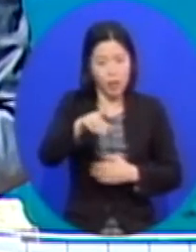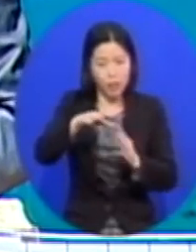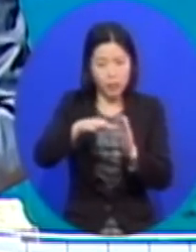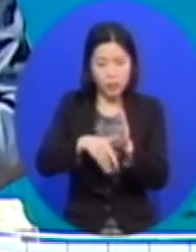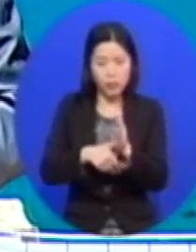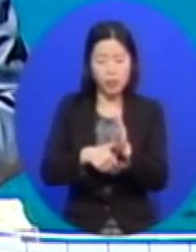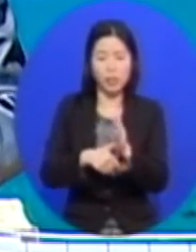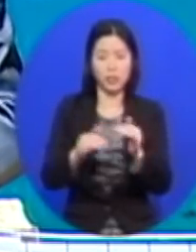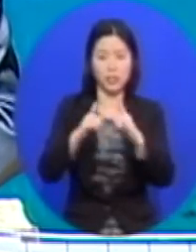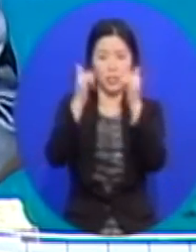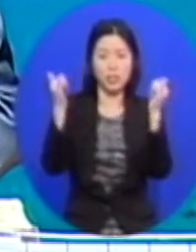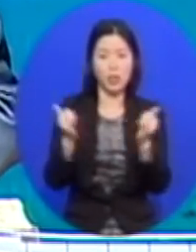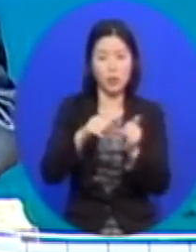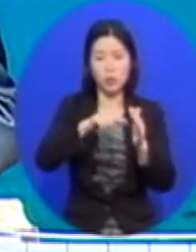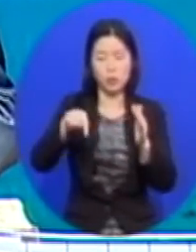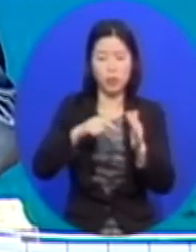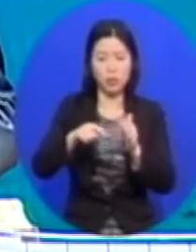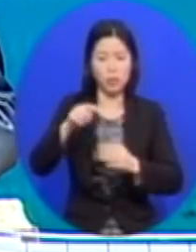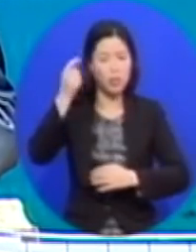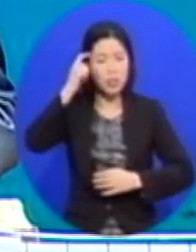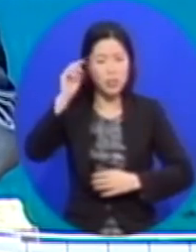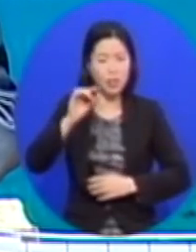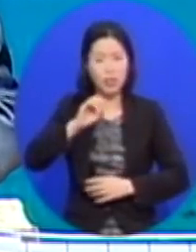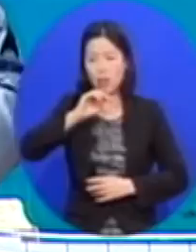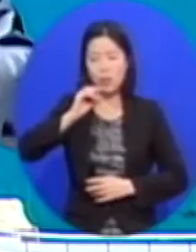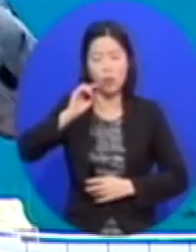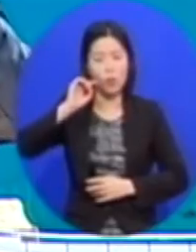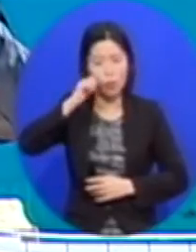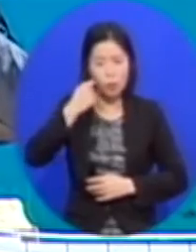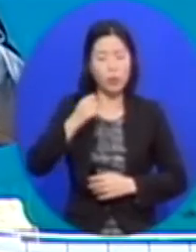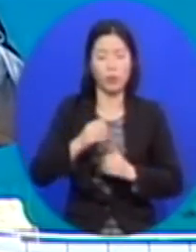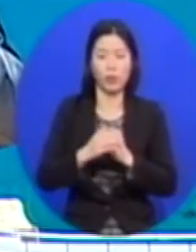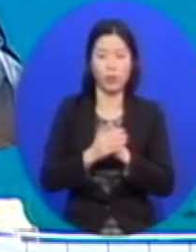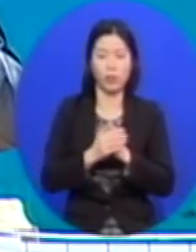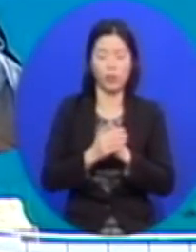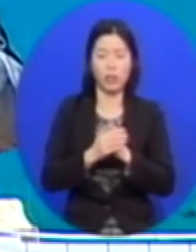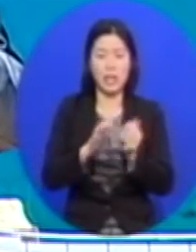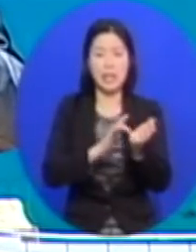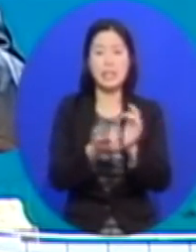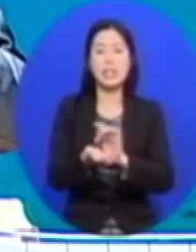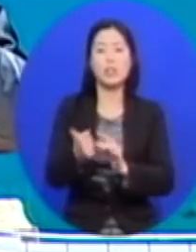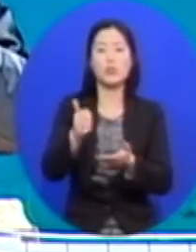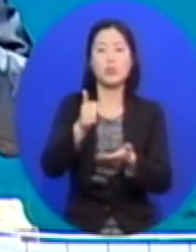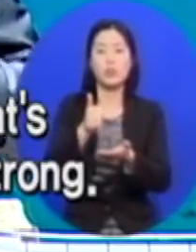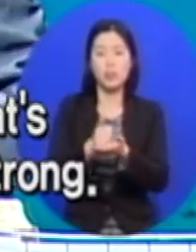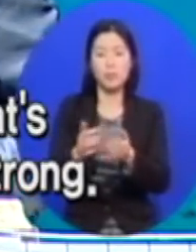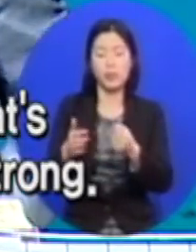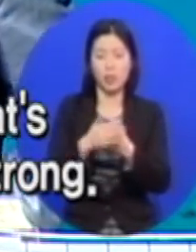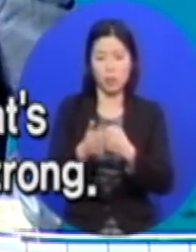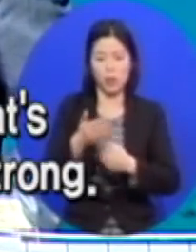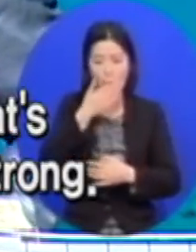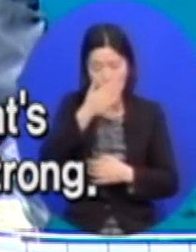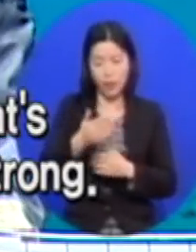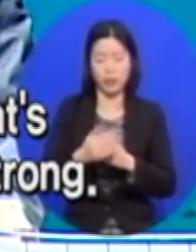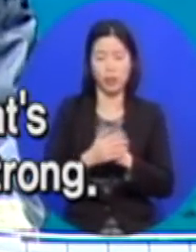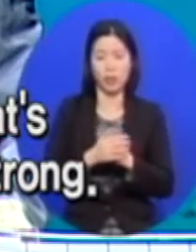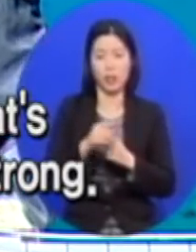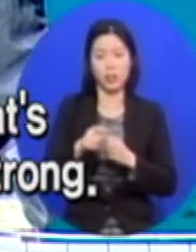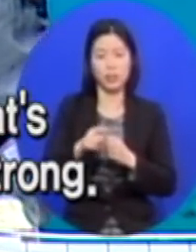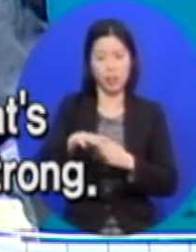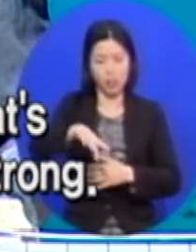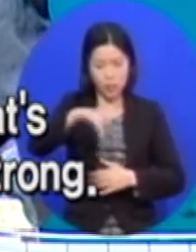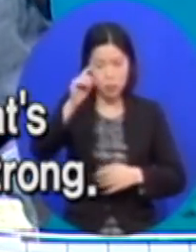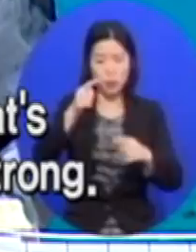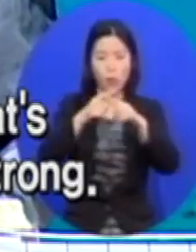사회에서는 이건 상상할 수도 없는 일인데 예수님 때문에 그렇게 되는 거예요 크게 초대교회